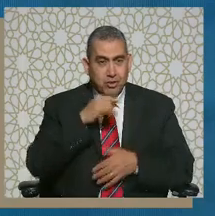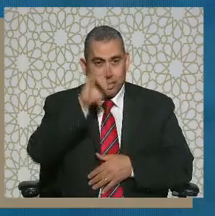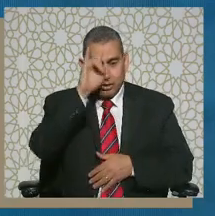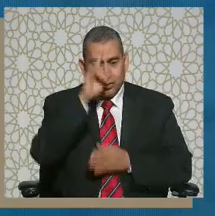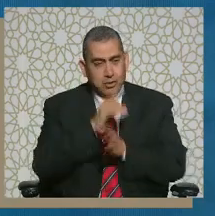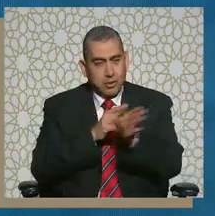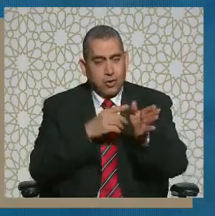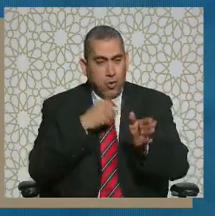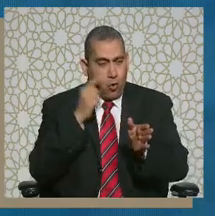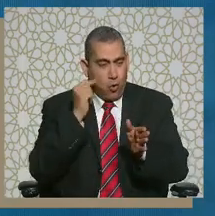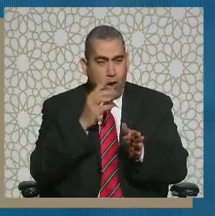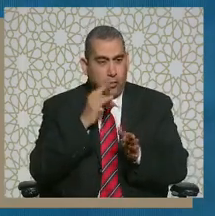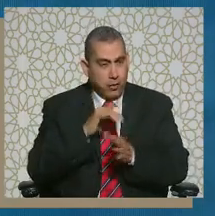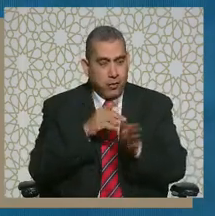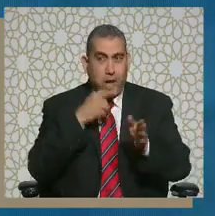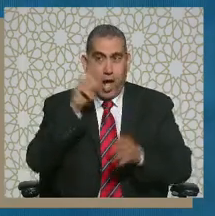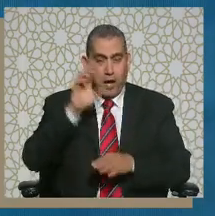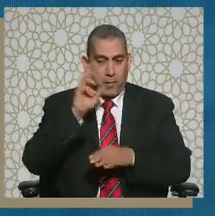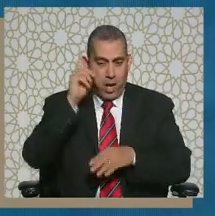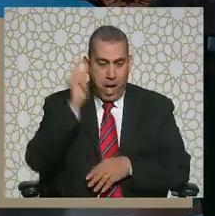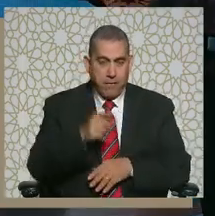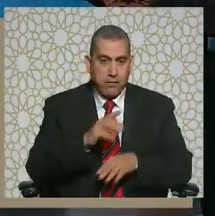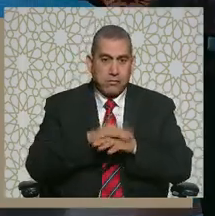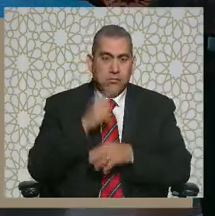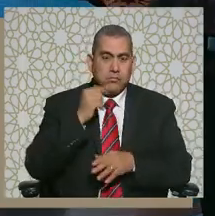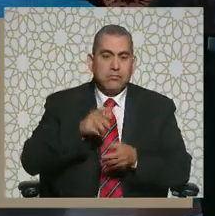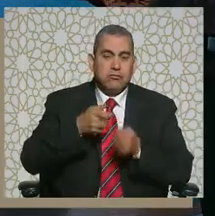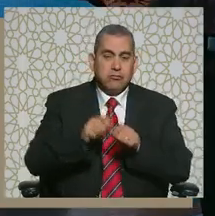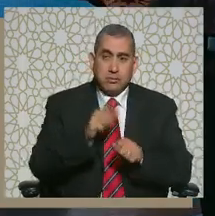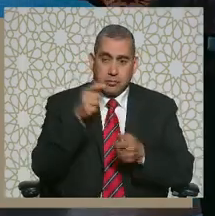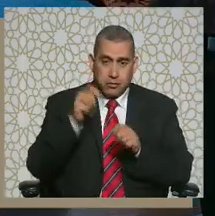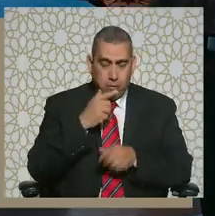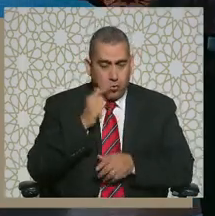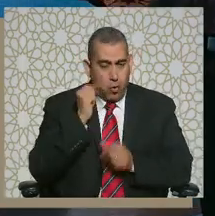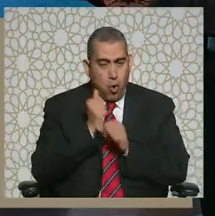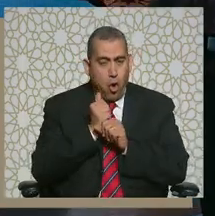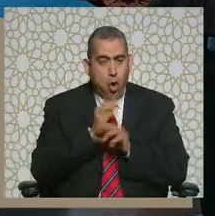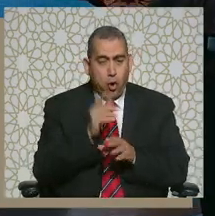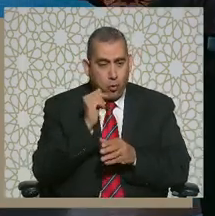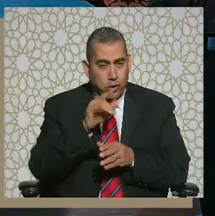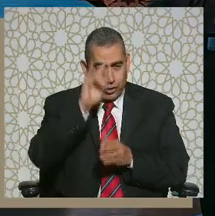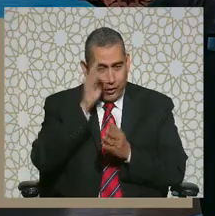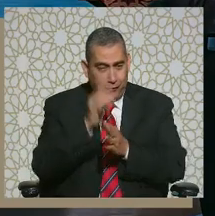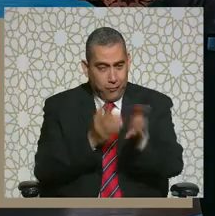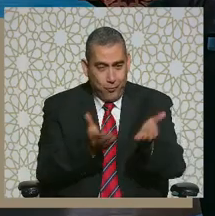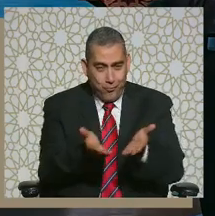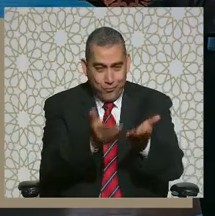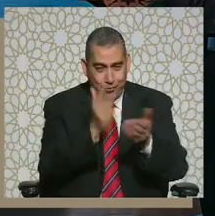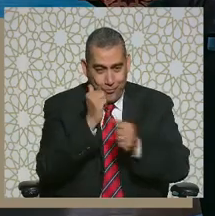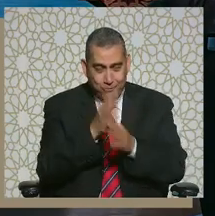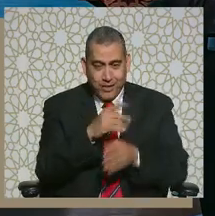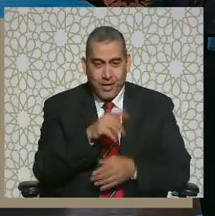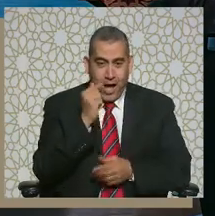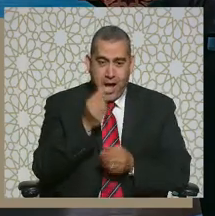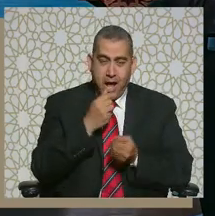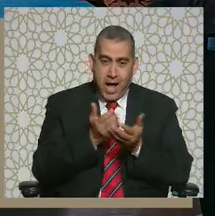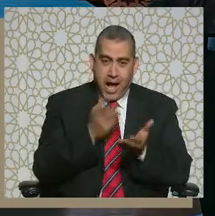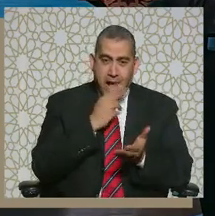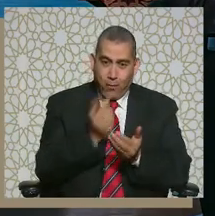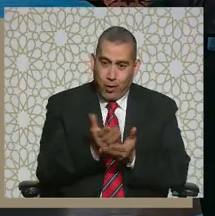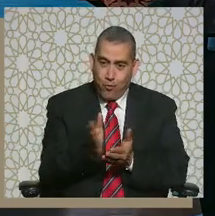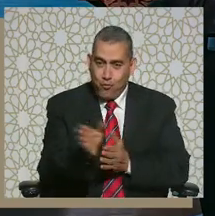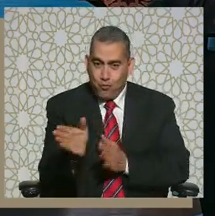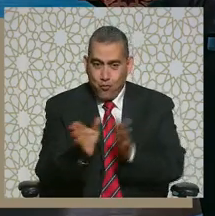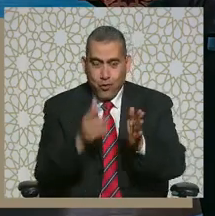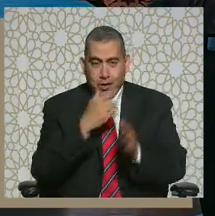ابدا لو كانت المساله بارادتنا وبس لكن ربنا بيجري الذنب على عباده عشان يفضلوا عبيد